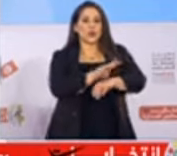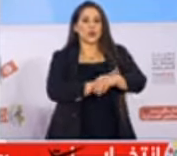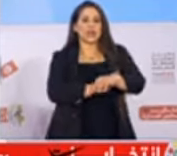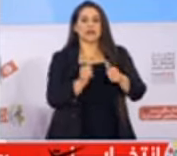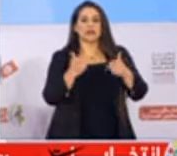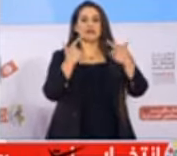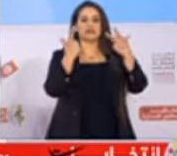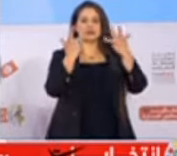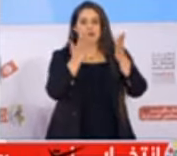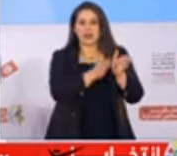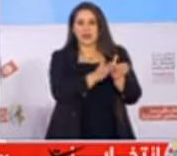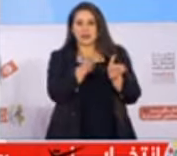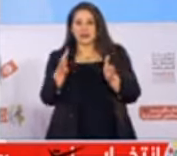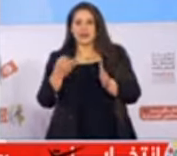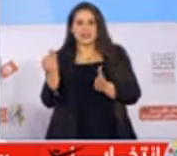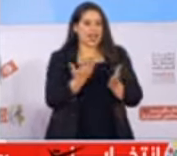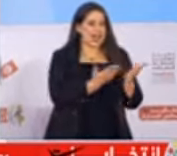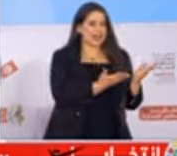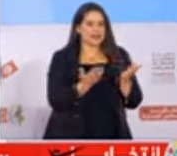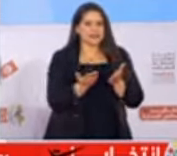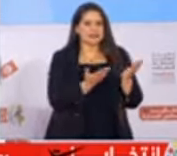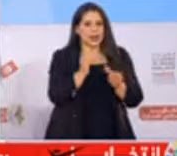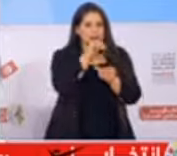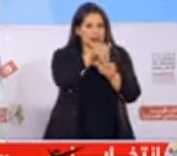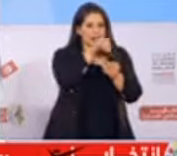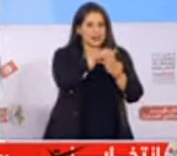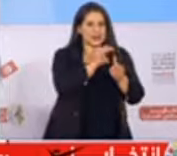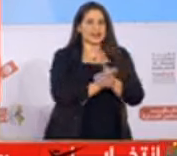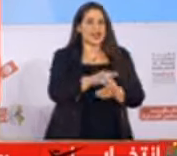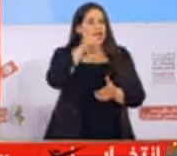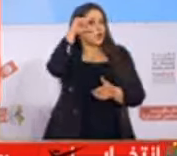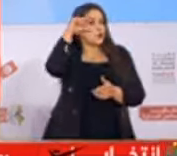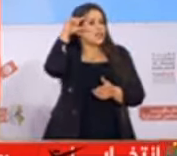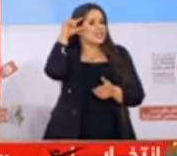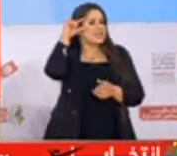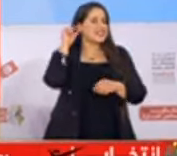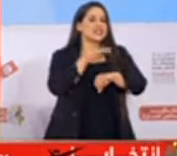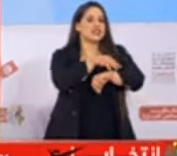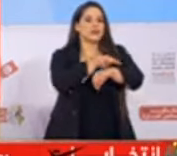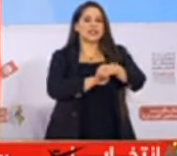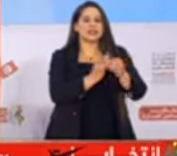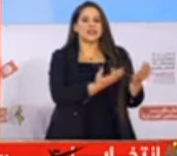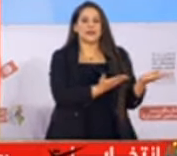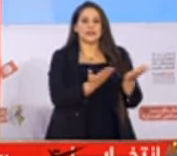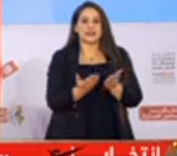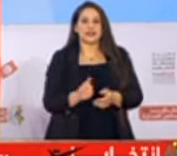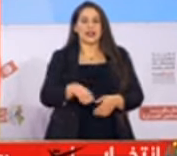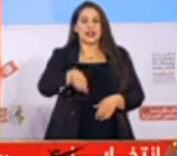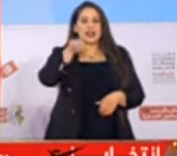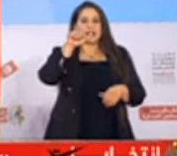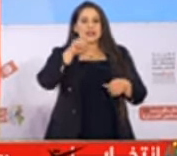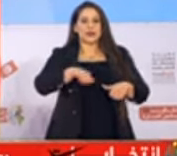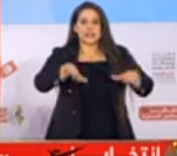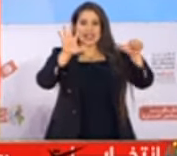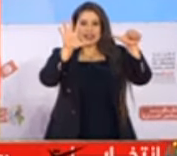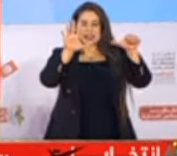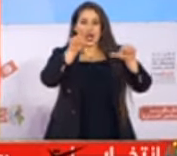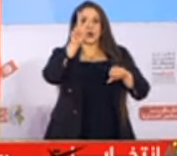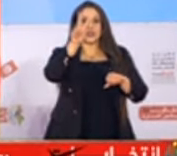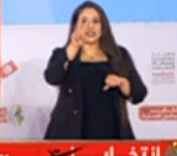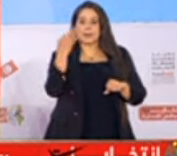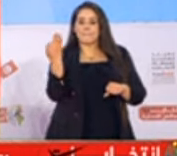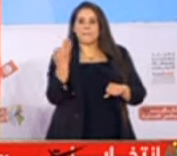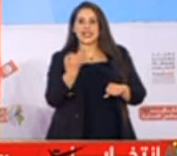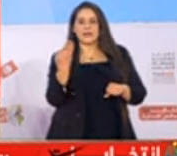الأكبر من حيث نسب الأقبال هي ولاية سيدي بوزيد بنسبة أقبال قدرها 26%، ربع